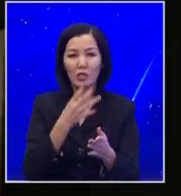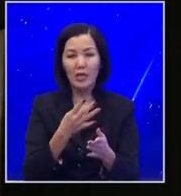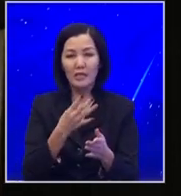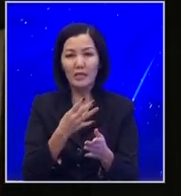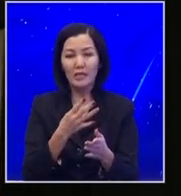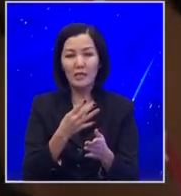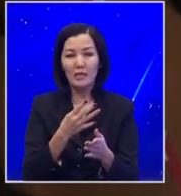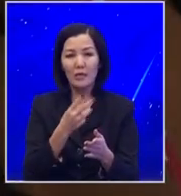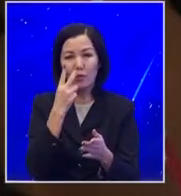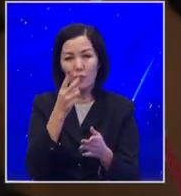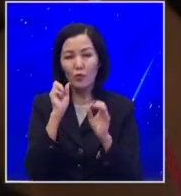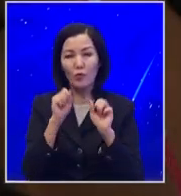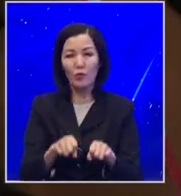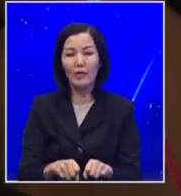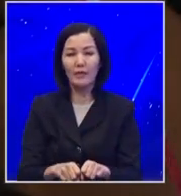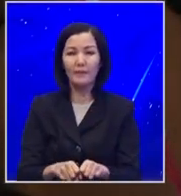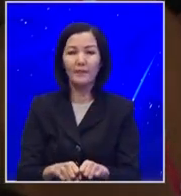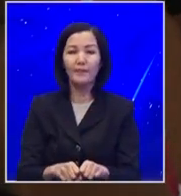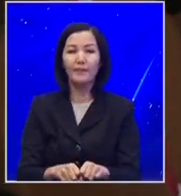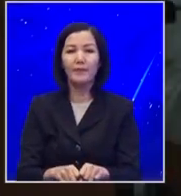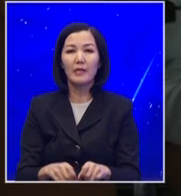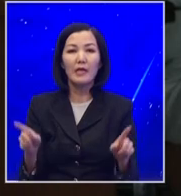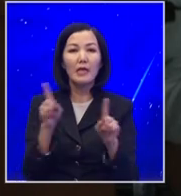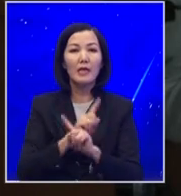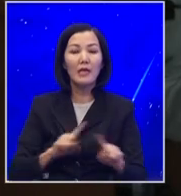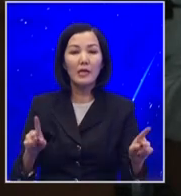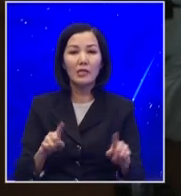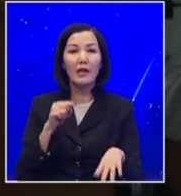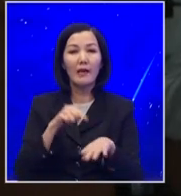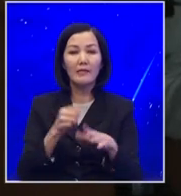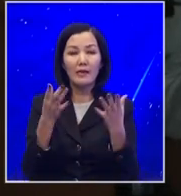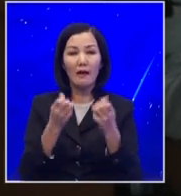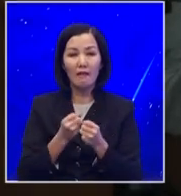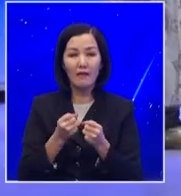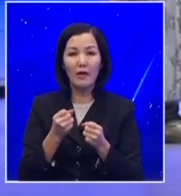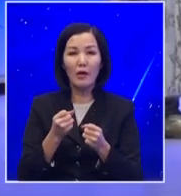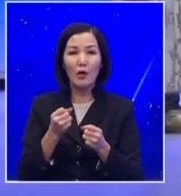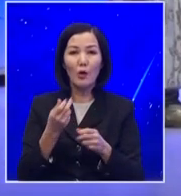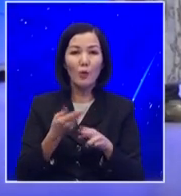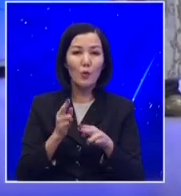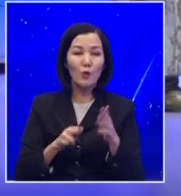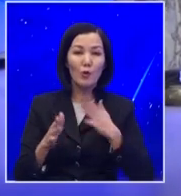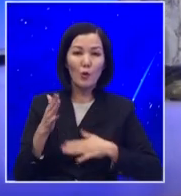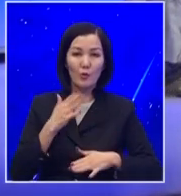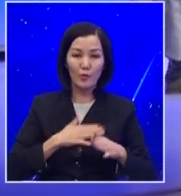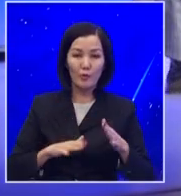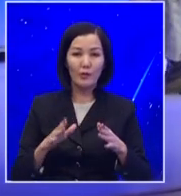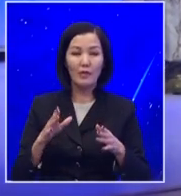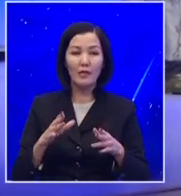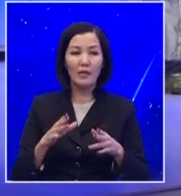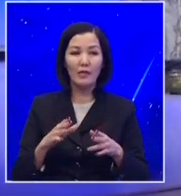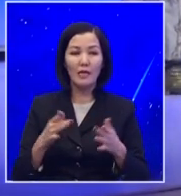дүниелер қамтылып айтылады. Көрермен демін ішіне тартып, ерекше әсермен тамашалады. Көңілдері толқып, көздеріне жас іркілді. Бұл